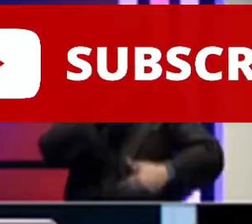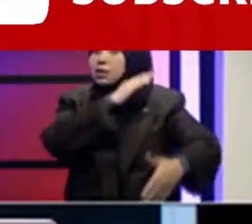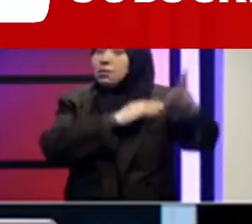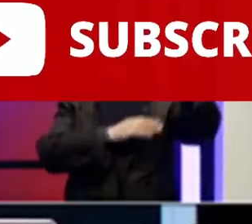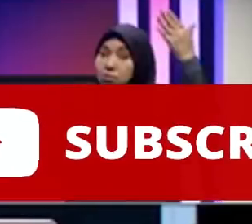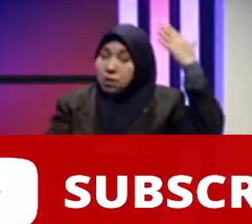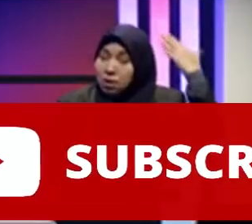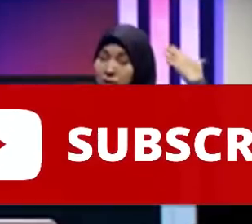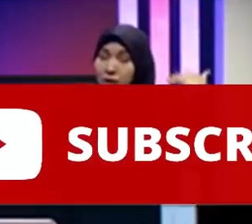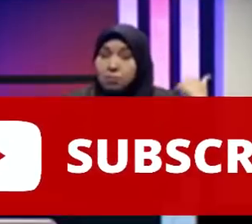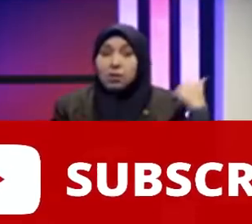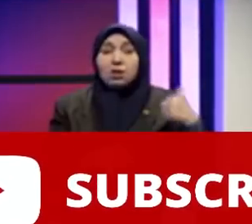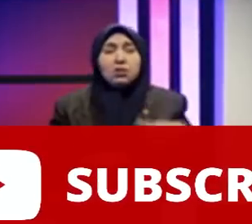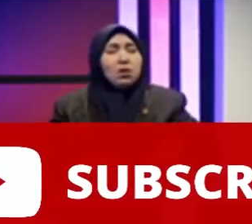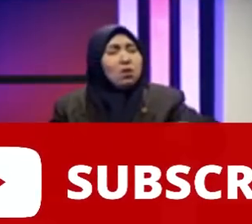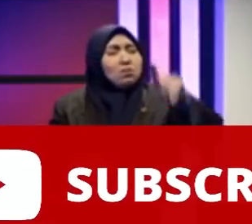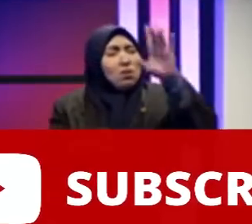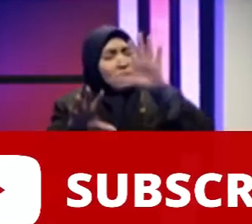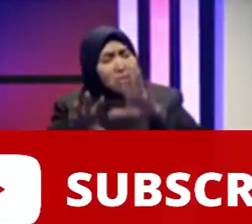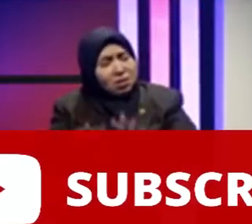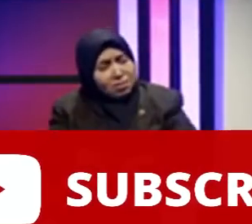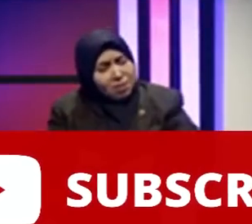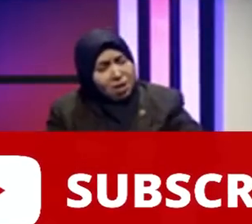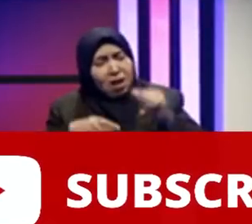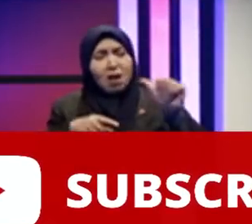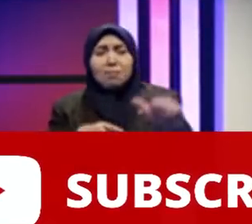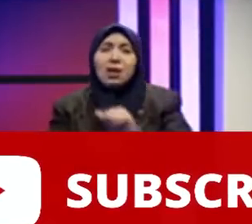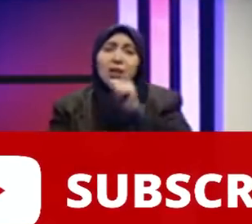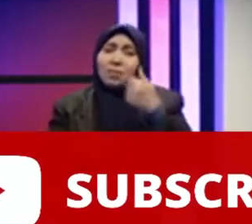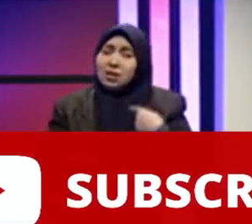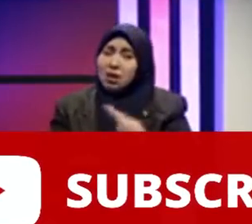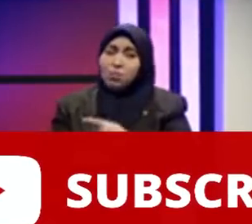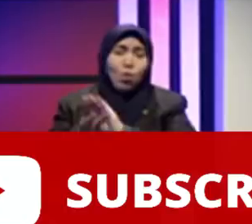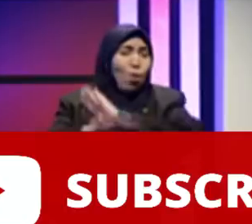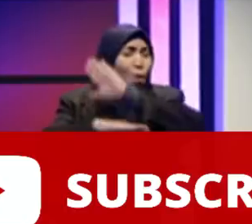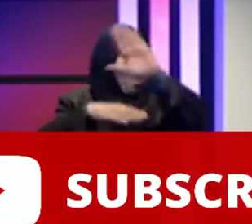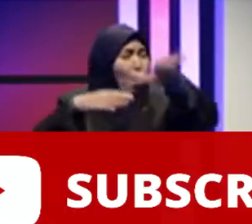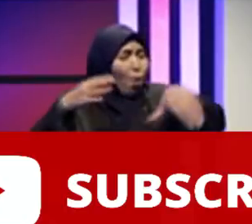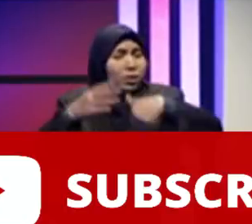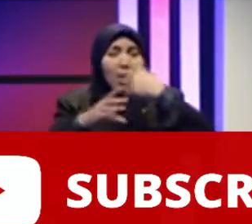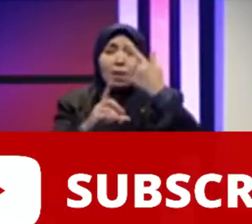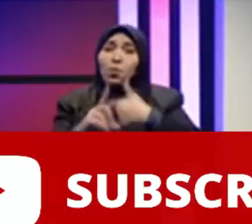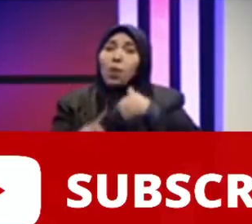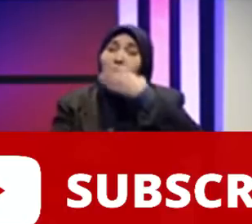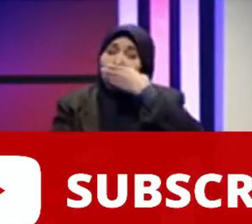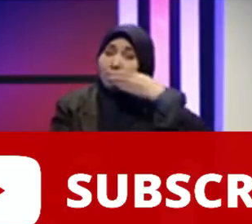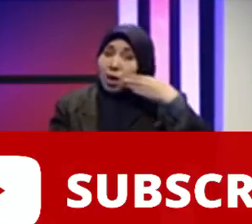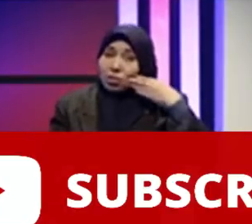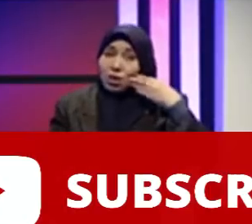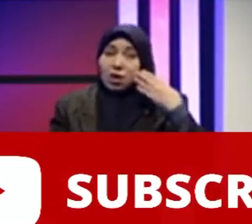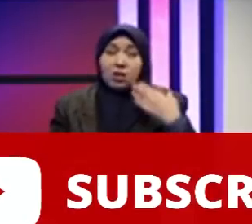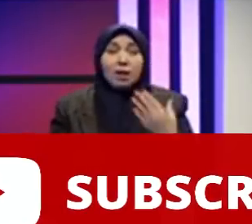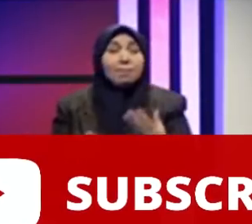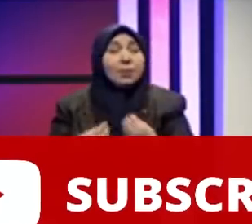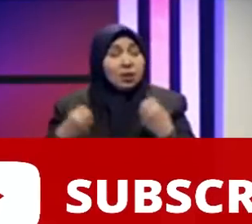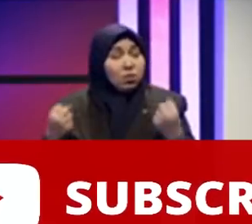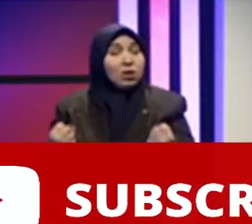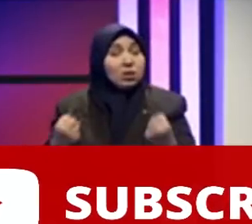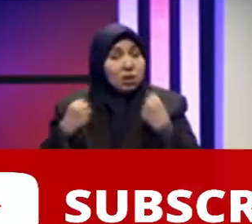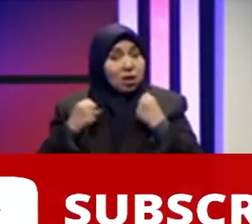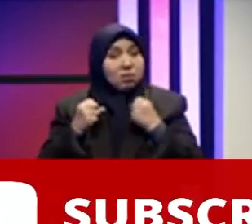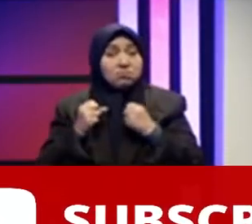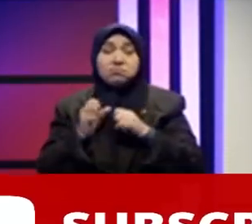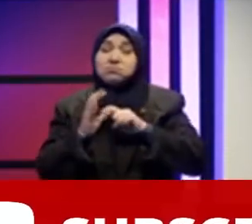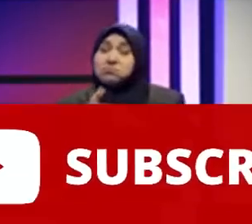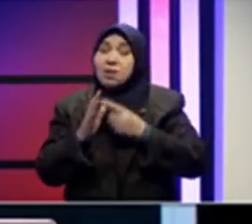minna Ramadan. Ya Allah, timalah amalan-amalan kami keseluruhannya di bulan Ramadan, dan jadi kekuatan kepada kami, sumber kepada